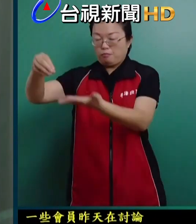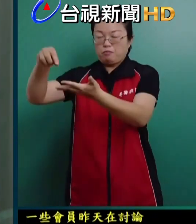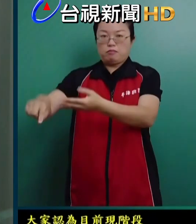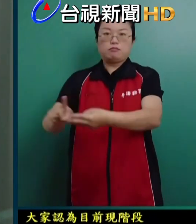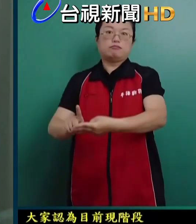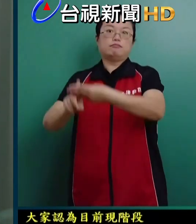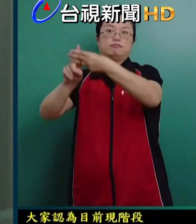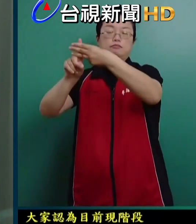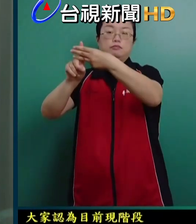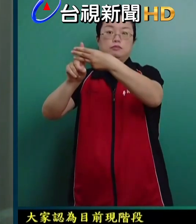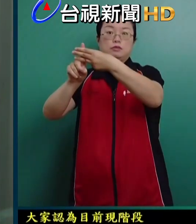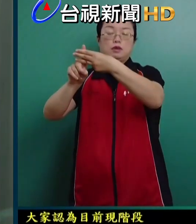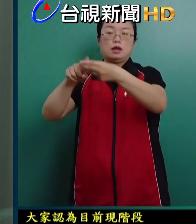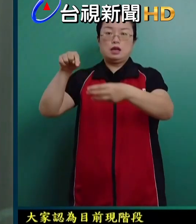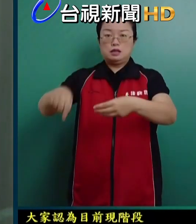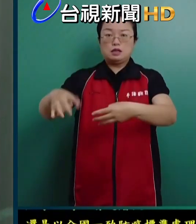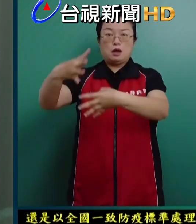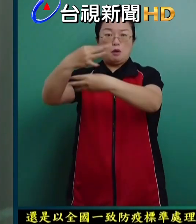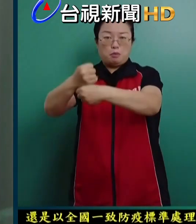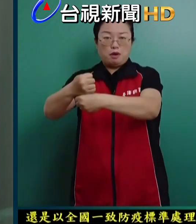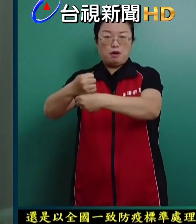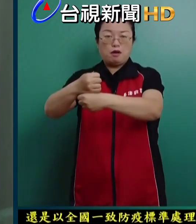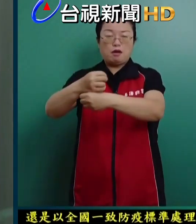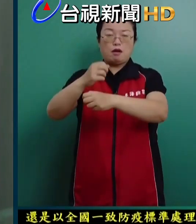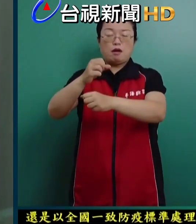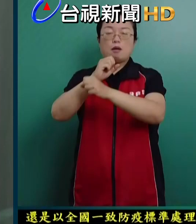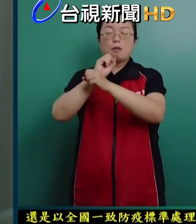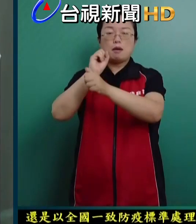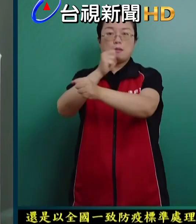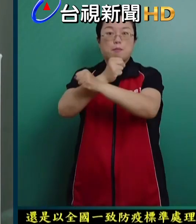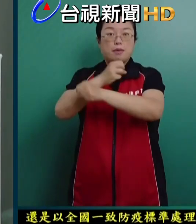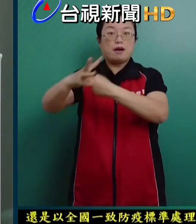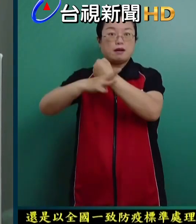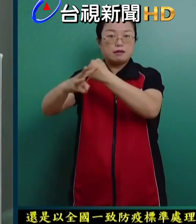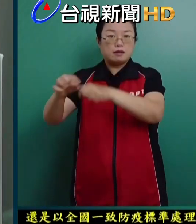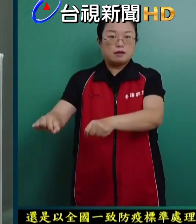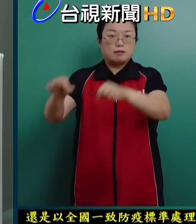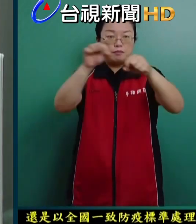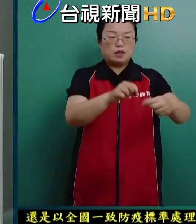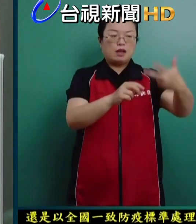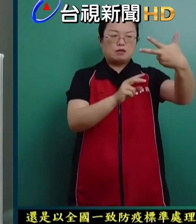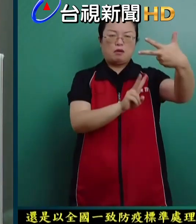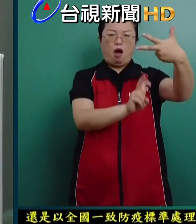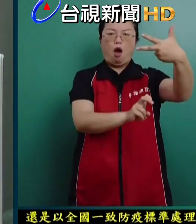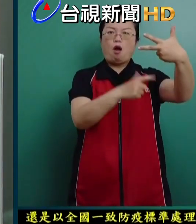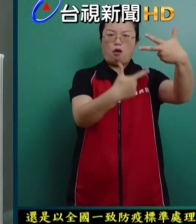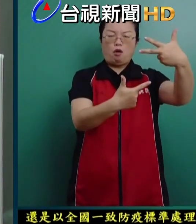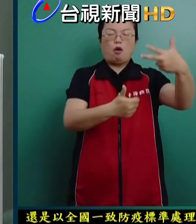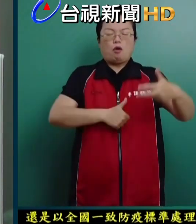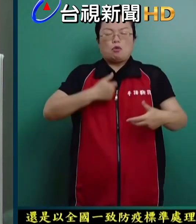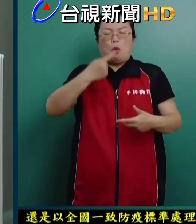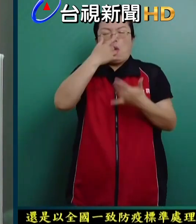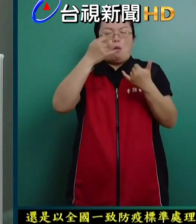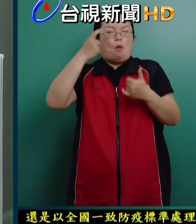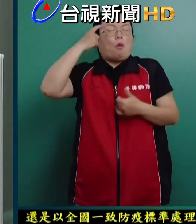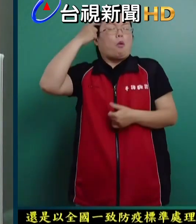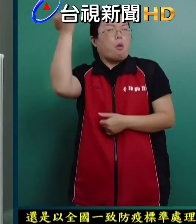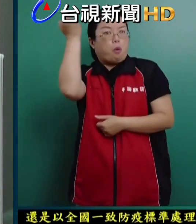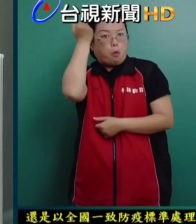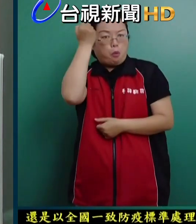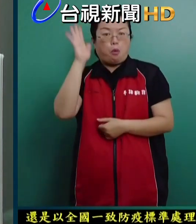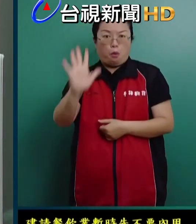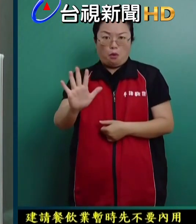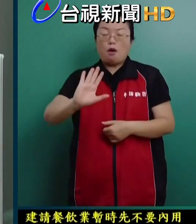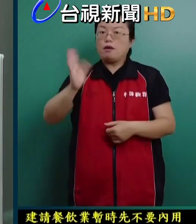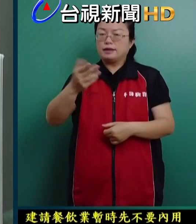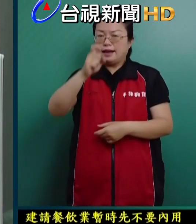个延到7月26号这两个礼拜，确实是会再比较痛苦一点，但是希望说大家能够坚持一